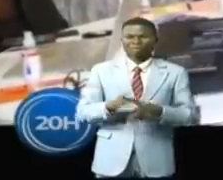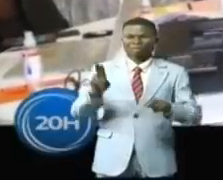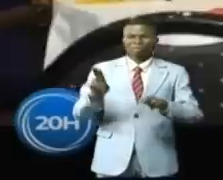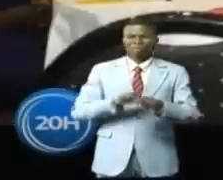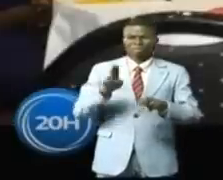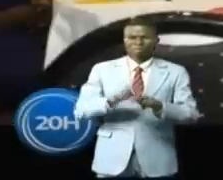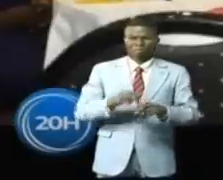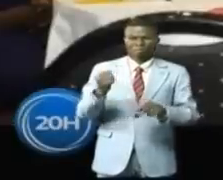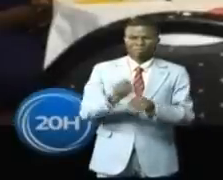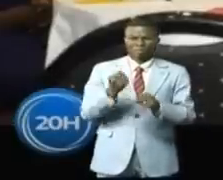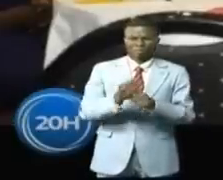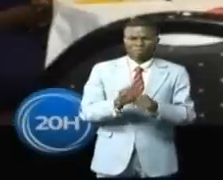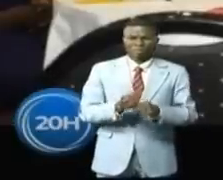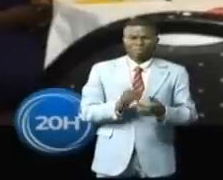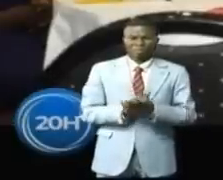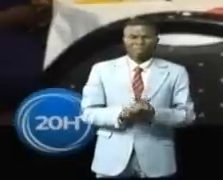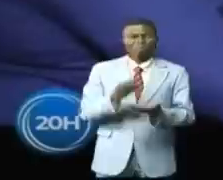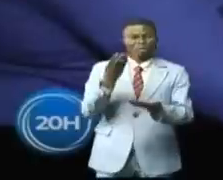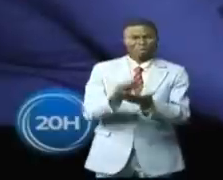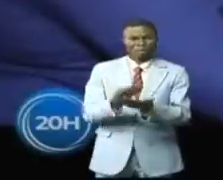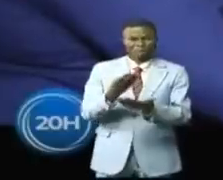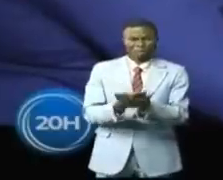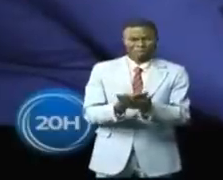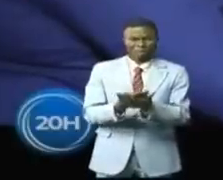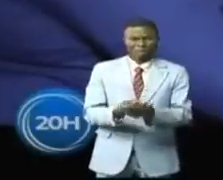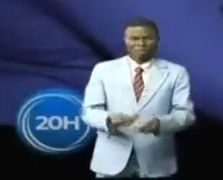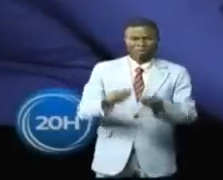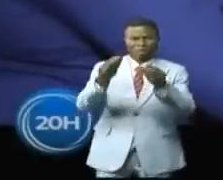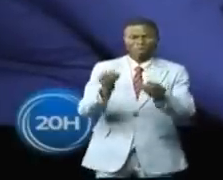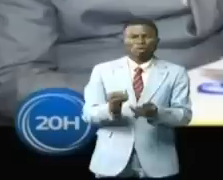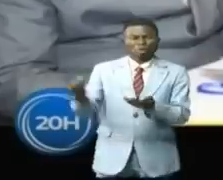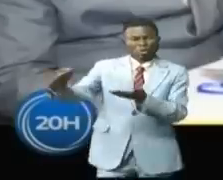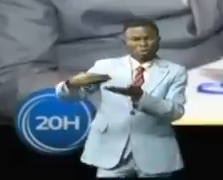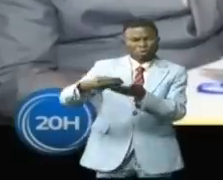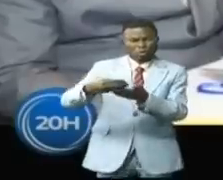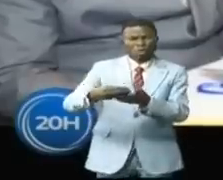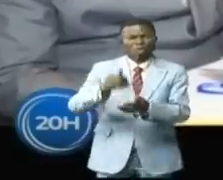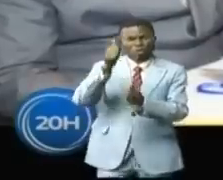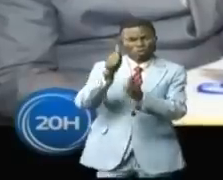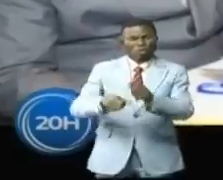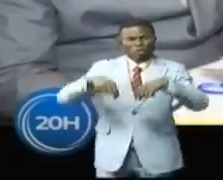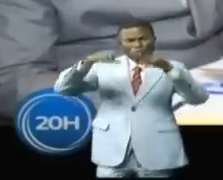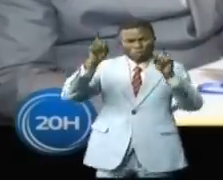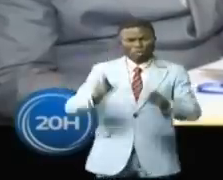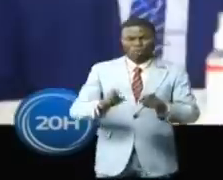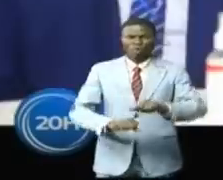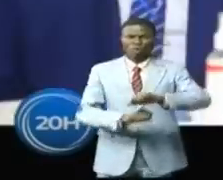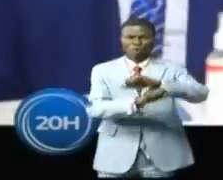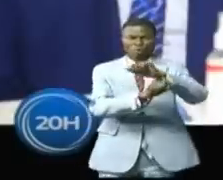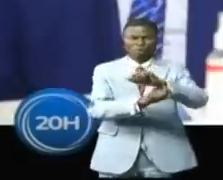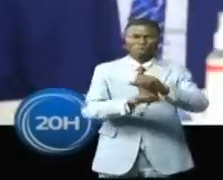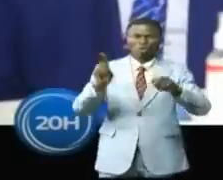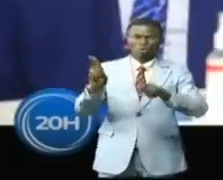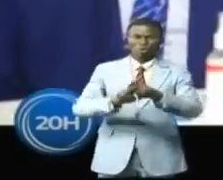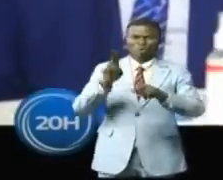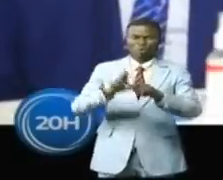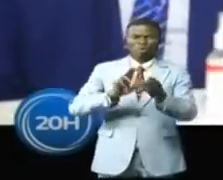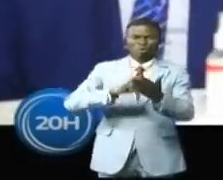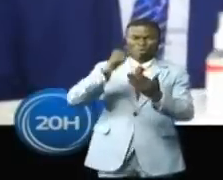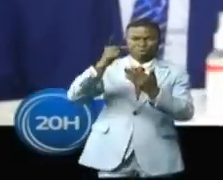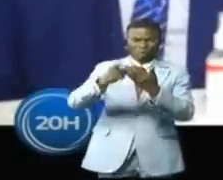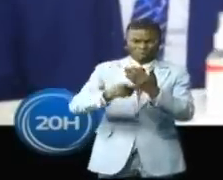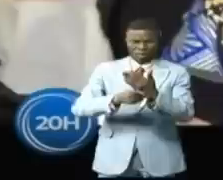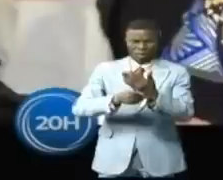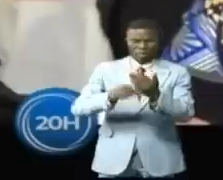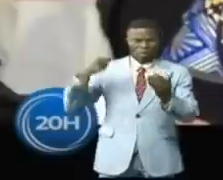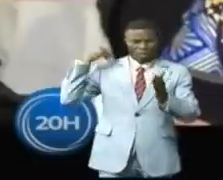processus d'élaboration du budget d'apporter des contributions consensuelles dans l'accompagnement de la mise en œuvre du programme d'action du